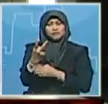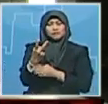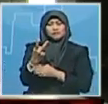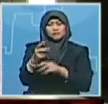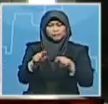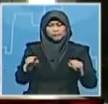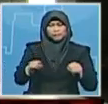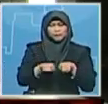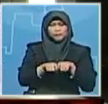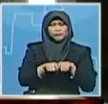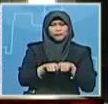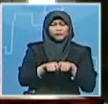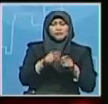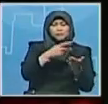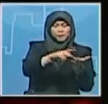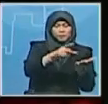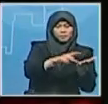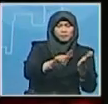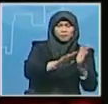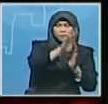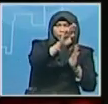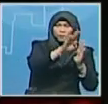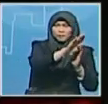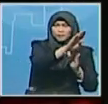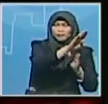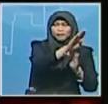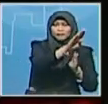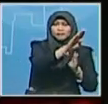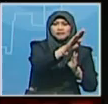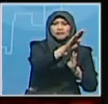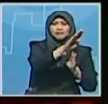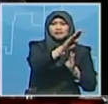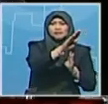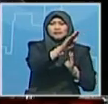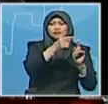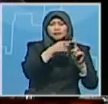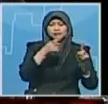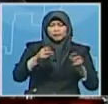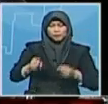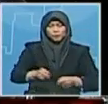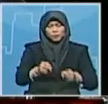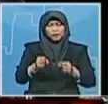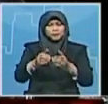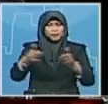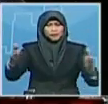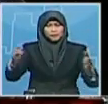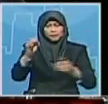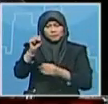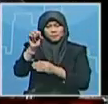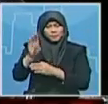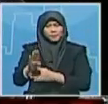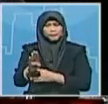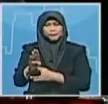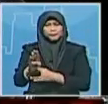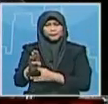dipuntukkan melalui perbelanjaan pembangunan, iaitu di daripada Sungai Besar, Sabak Bernam dan